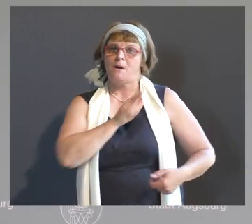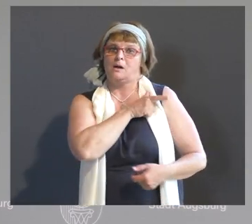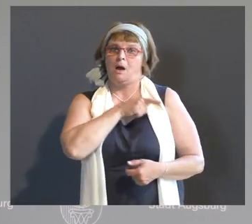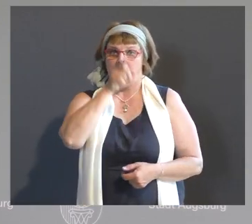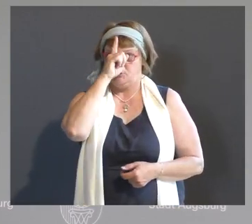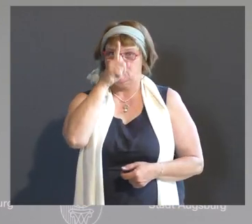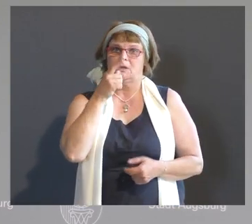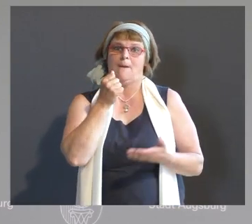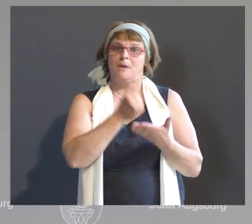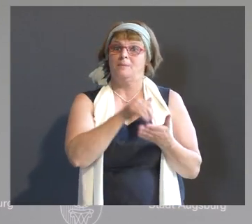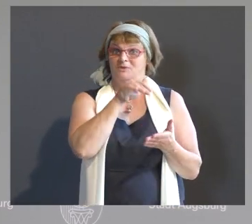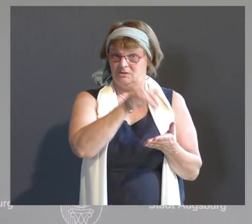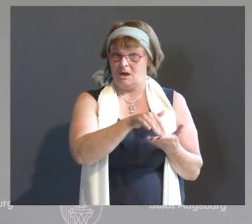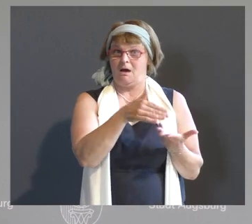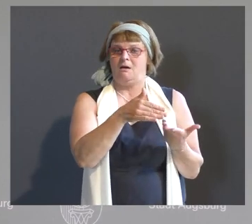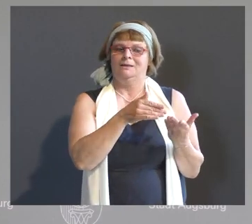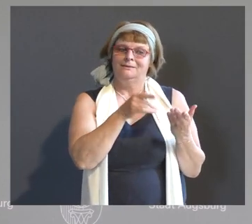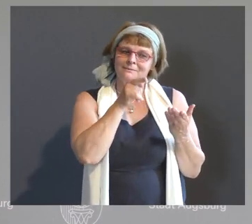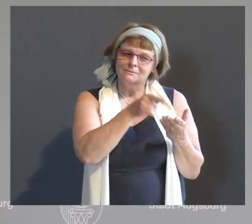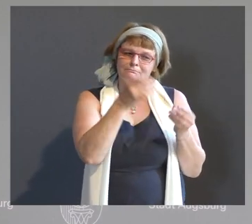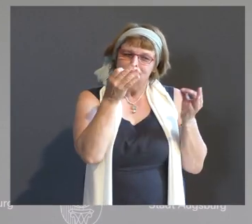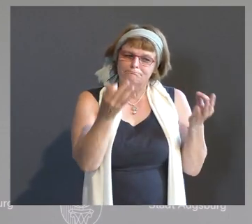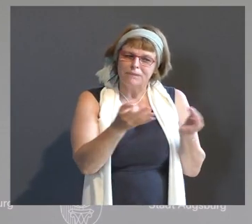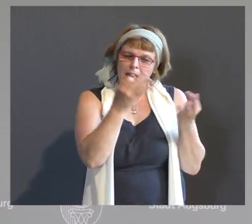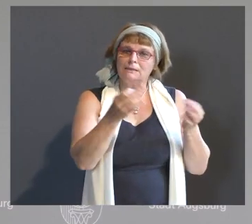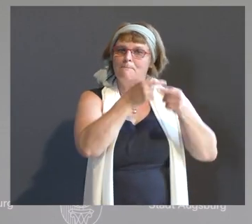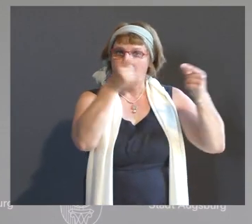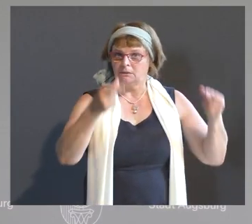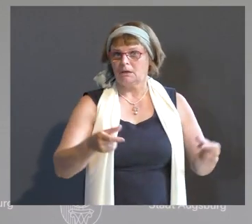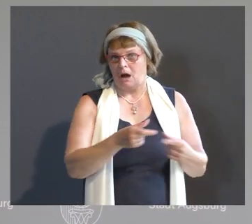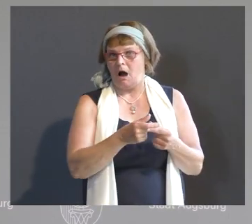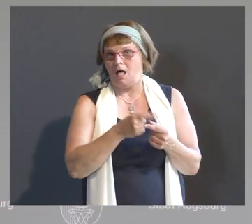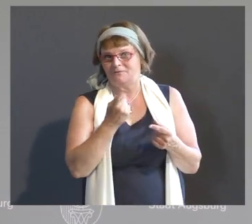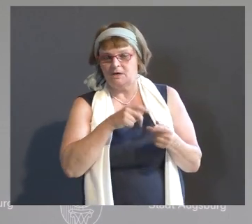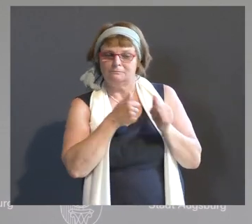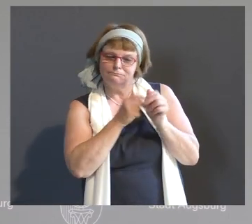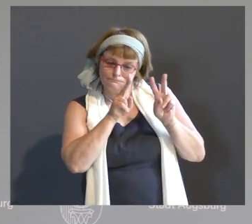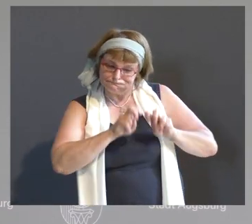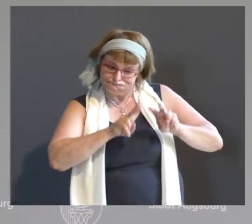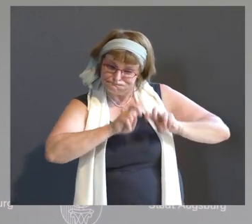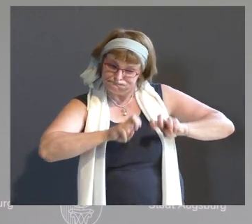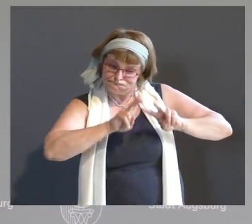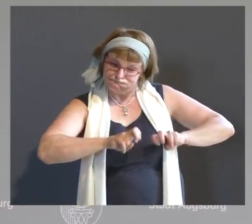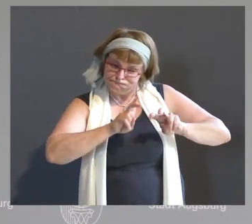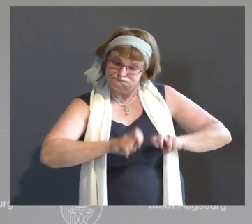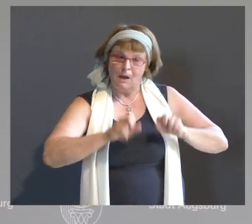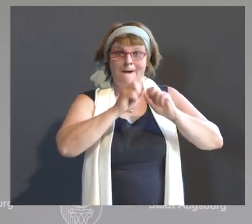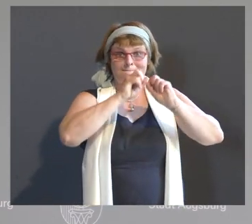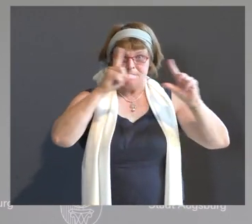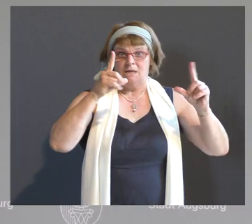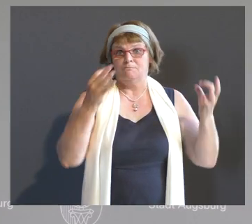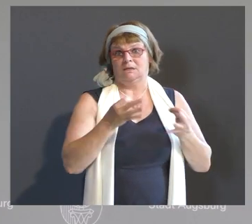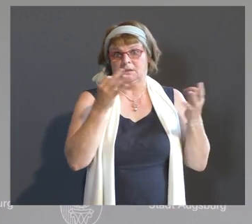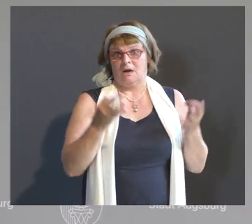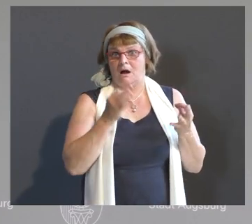über zahlreiches und, wie wir im ersten Durchlauf gesehen haben, auch über gutes Bildmaterial. Mit der Auswertung dieses